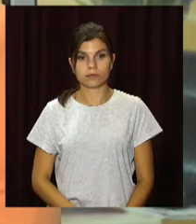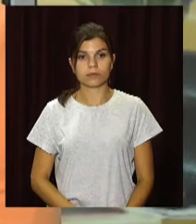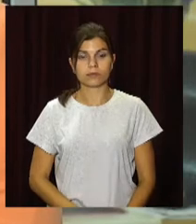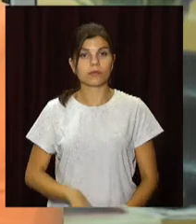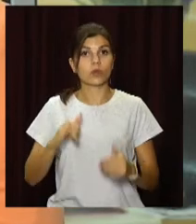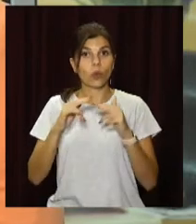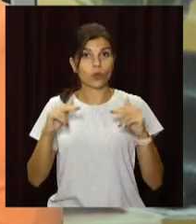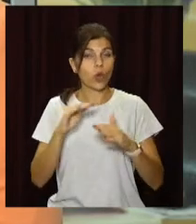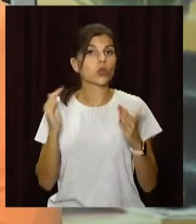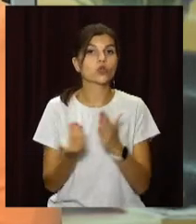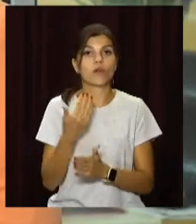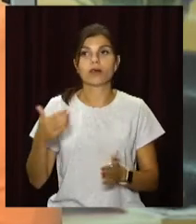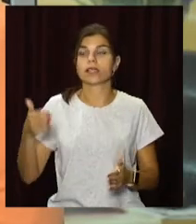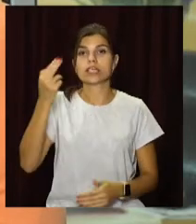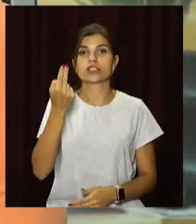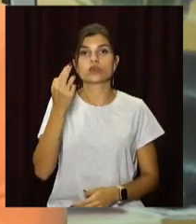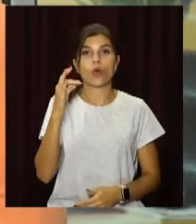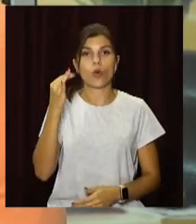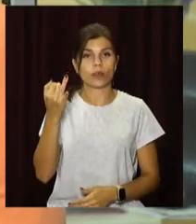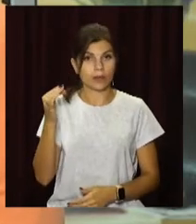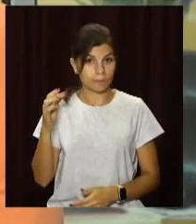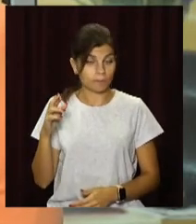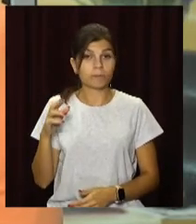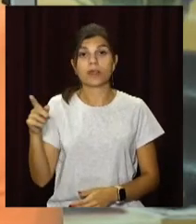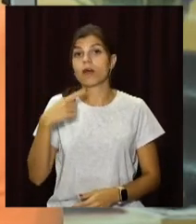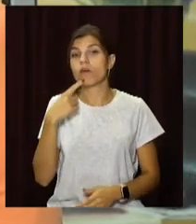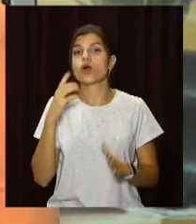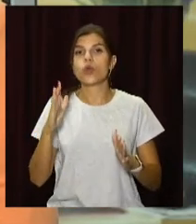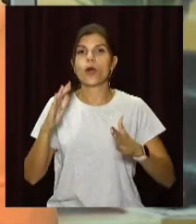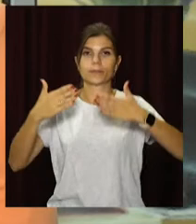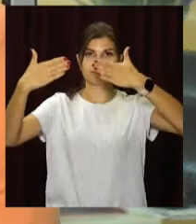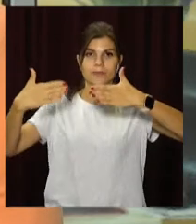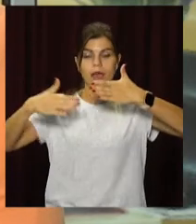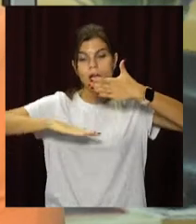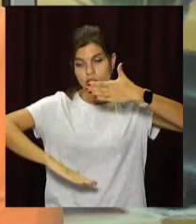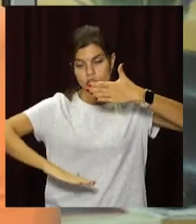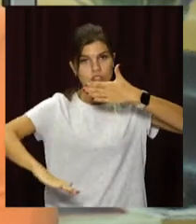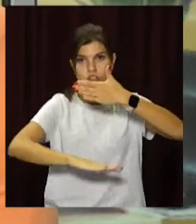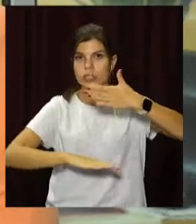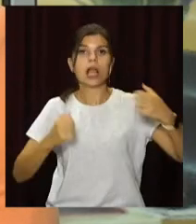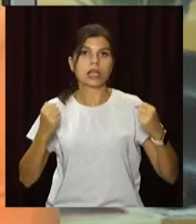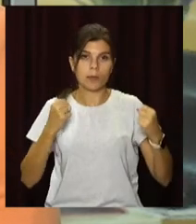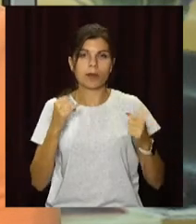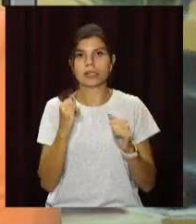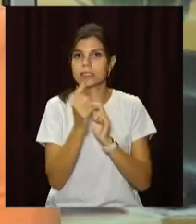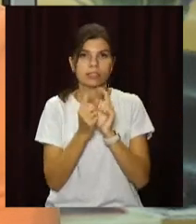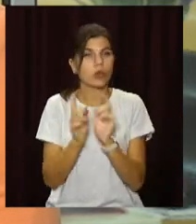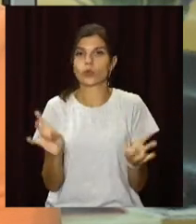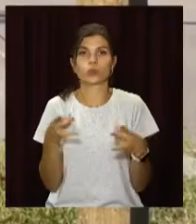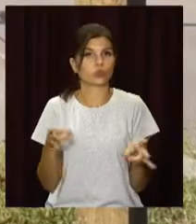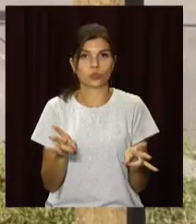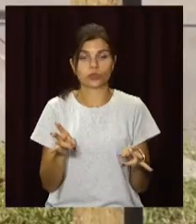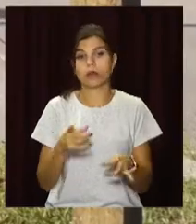У Дніпрі оновлять стіну ЦОЯ, але відремонтують лише парапетну частину. Нижня, кажуть фахівці, міцна і реконструкції не